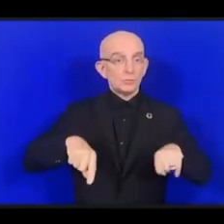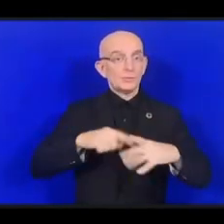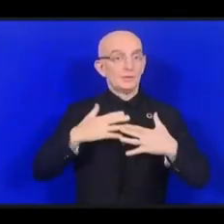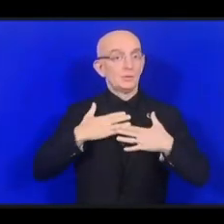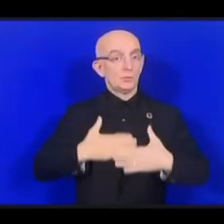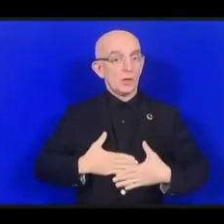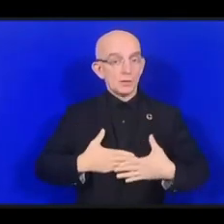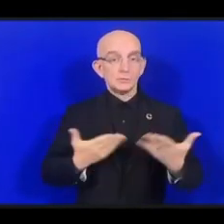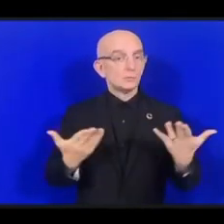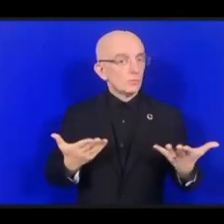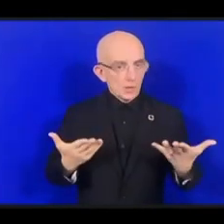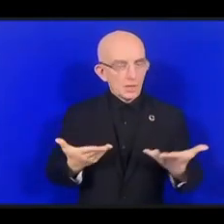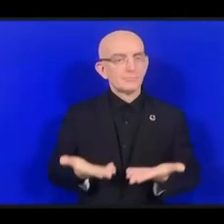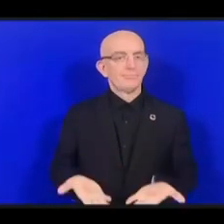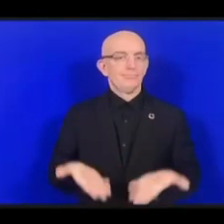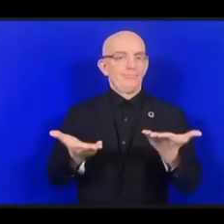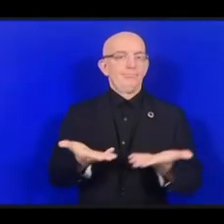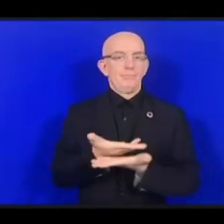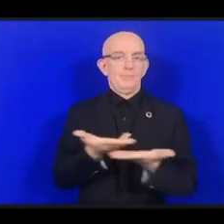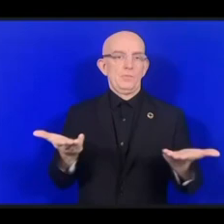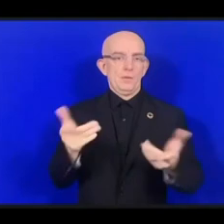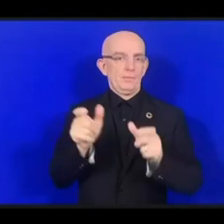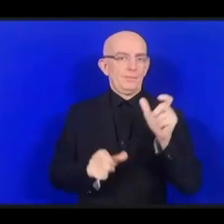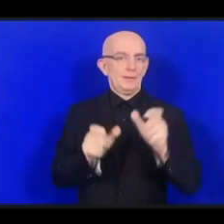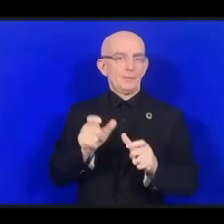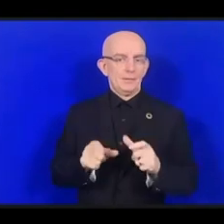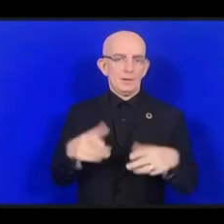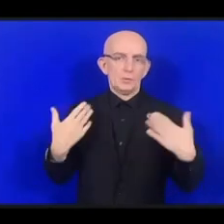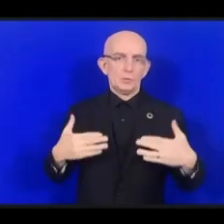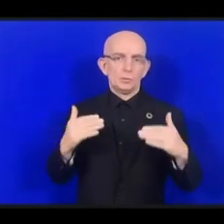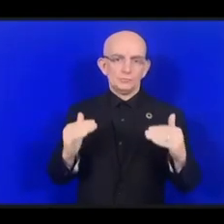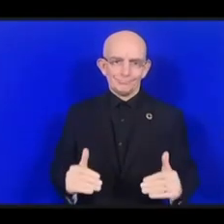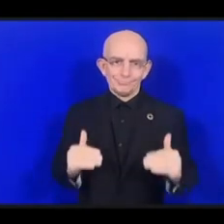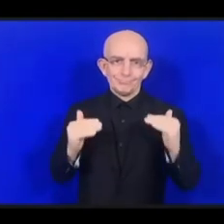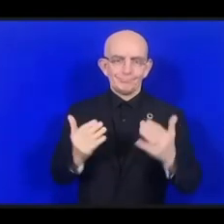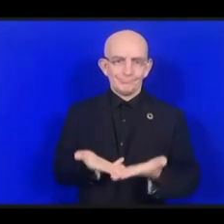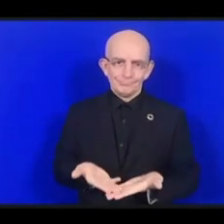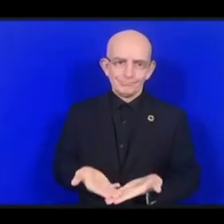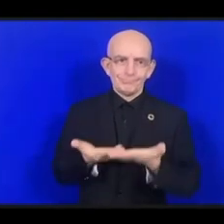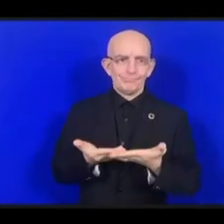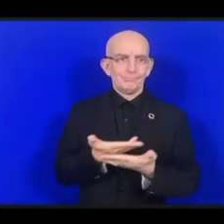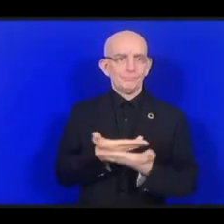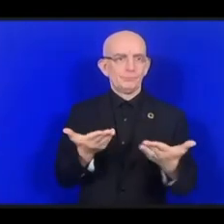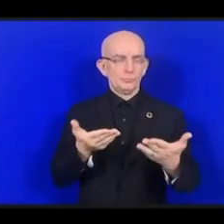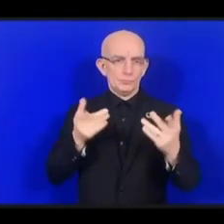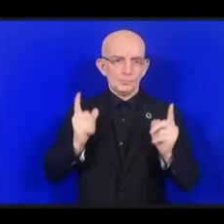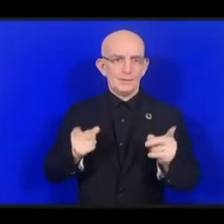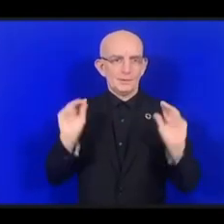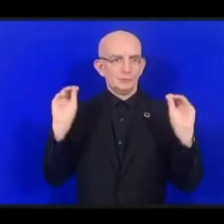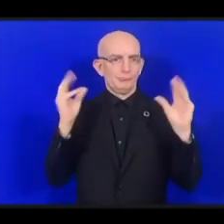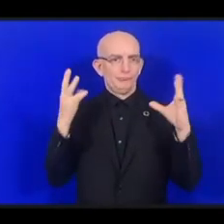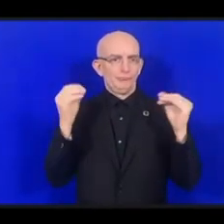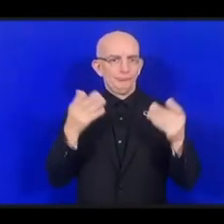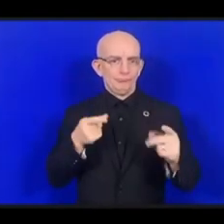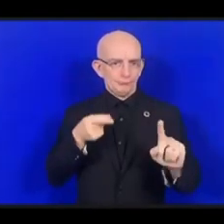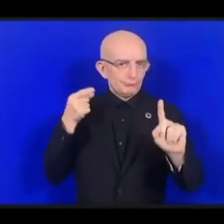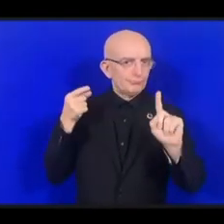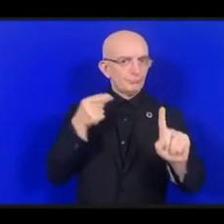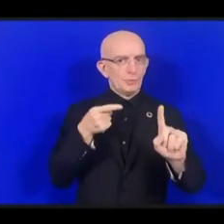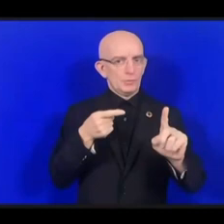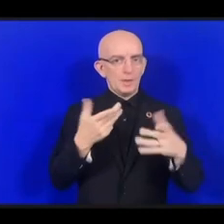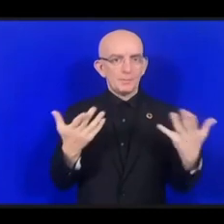de diversité de personnes et de parties prenantes ou de perspectiv ou d'éclairage c'est urgent